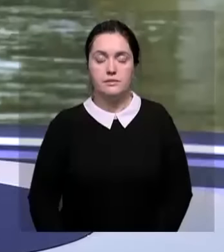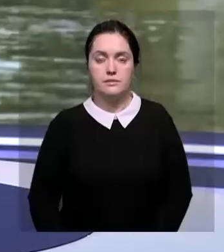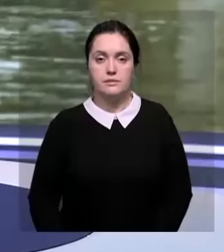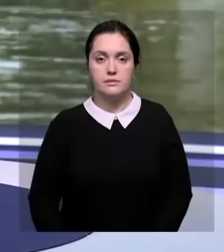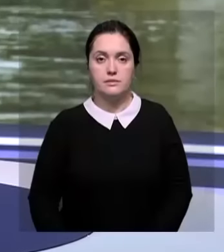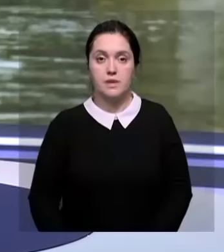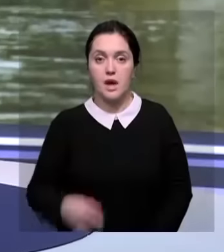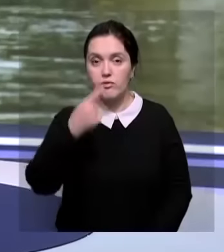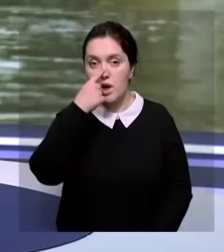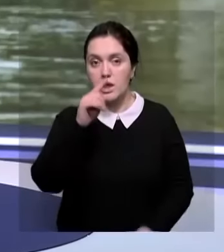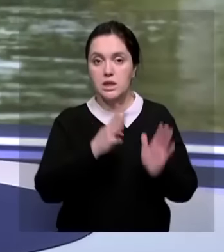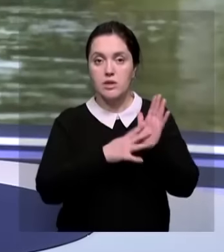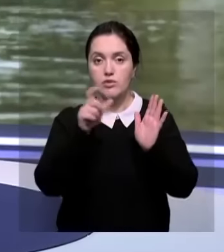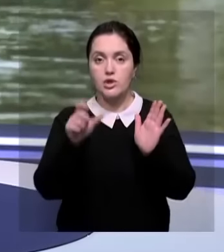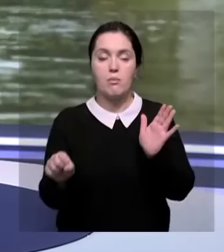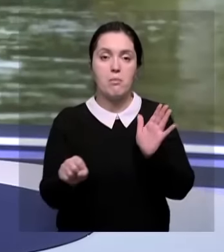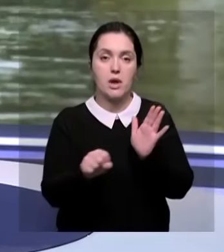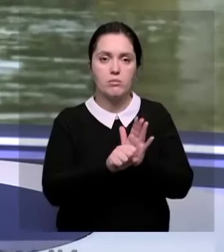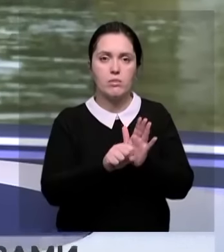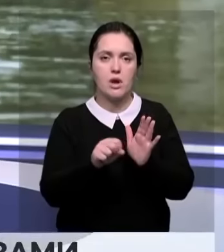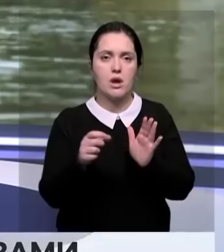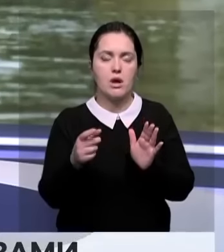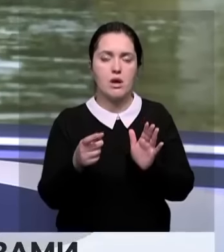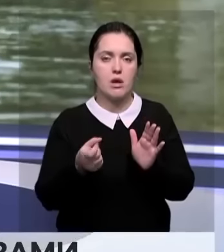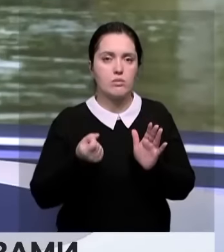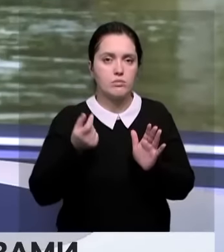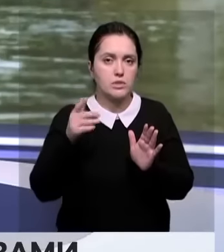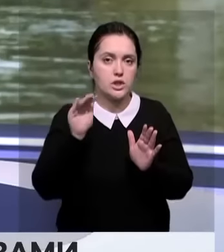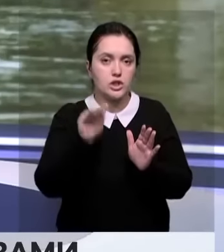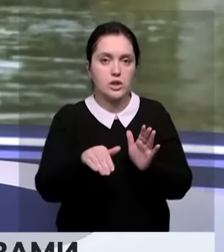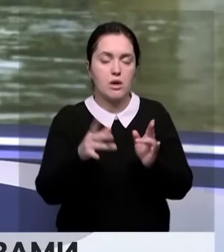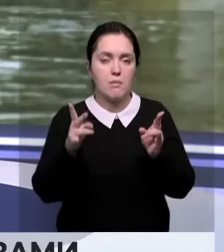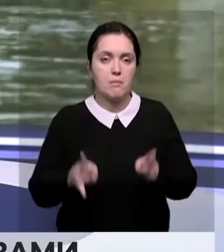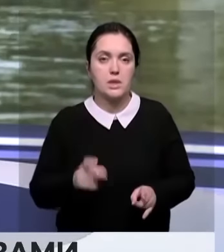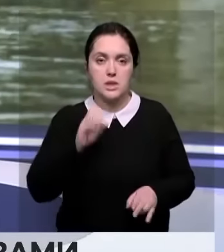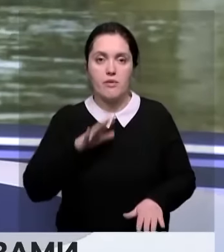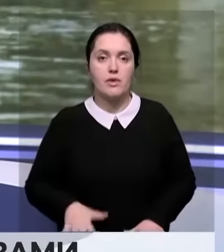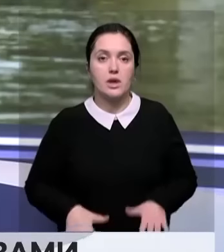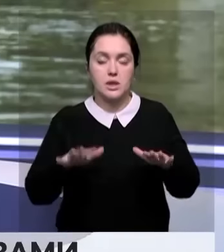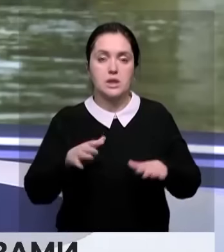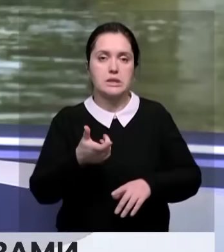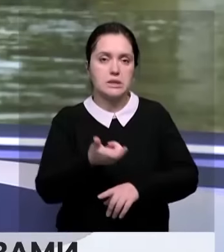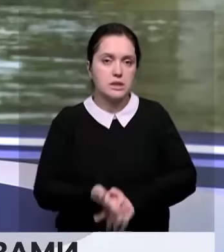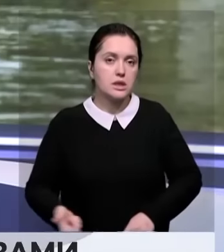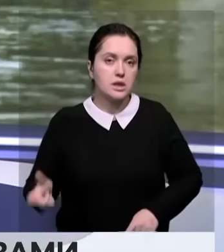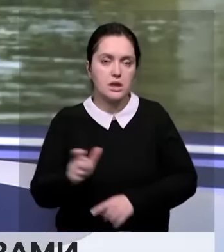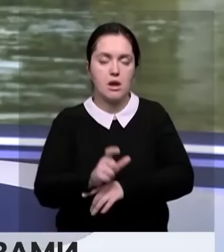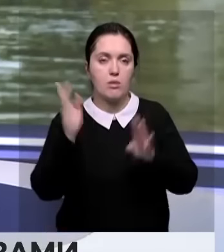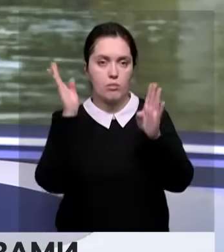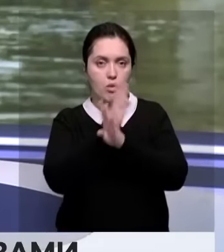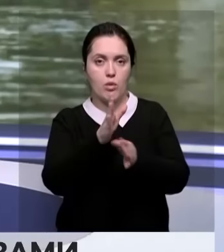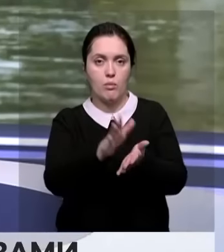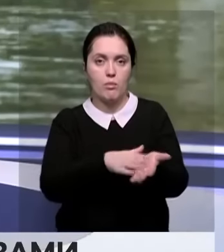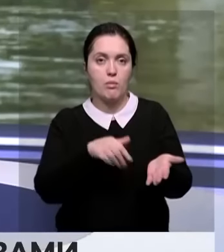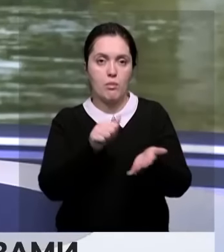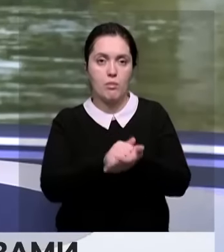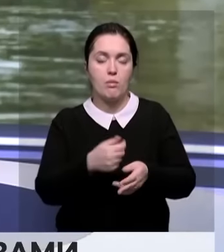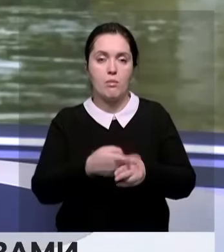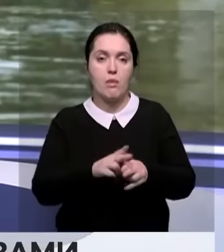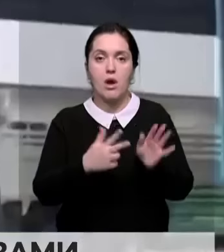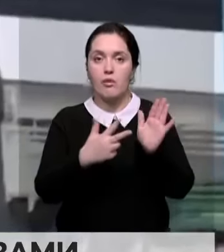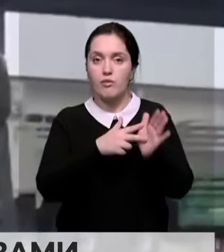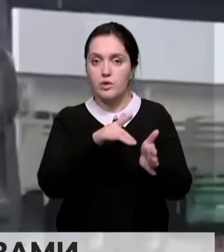К новостям в мире. В Таиланде 9 человек погибли и сотни тысяч пострадали из-за наводнения. Сильнейшая за последние 30 лет стихия